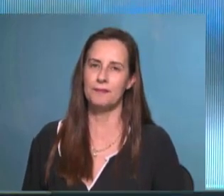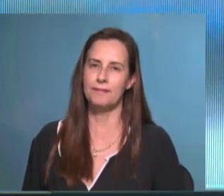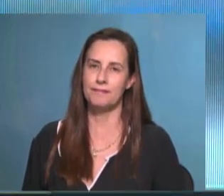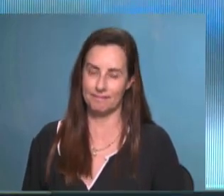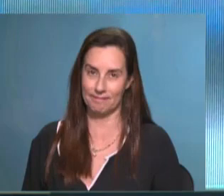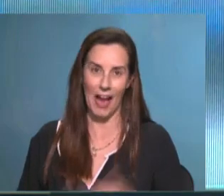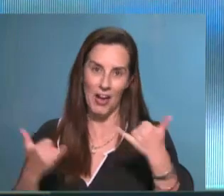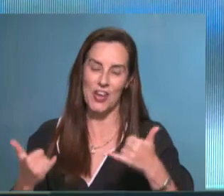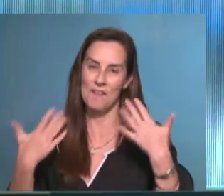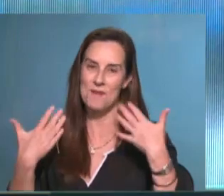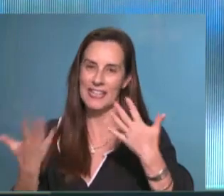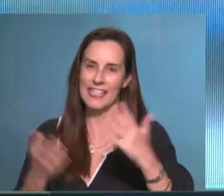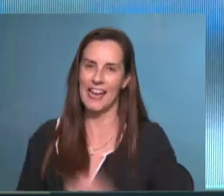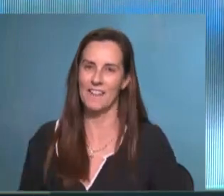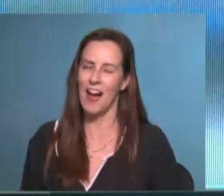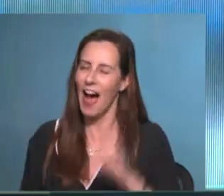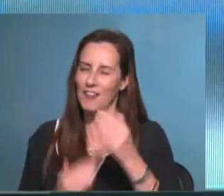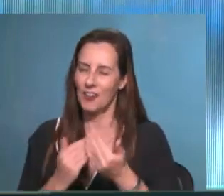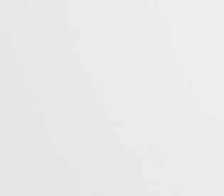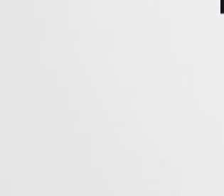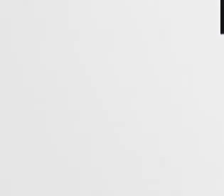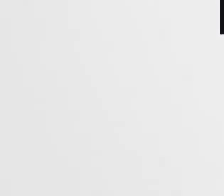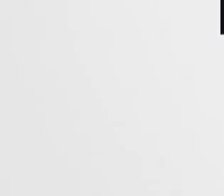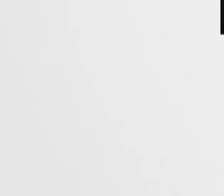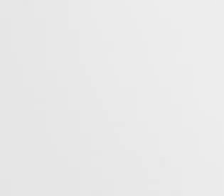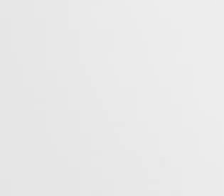עכשיו לתחזית מזג האוויר, אבל קודם חסות.